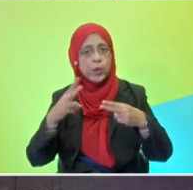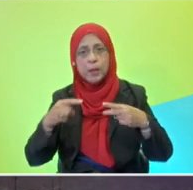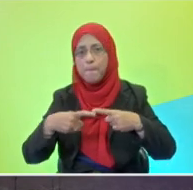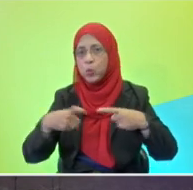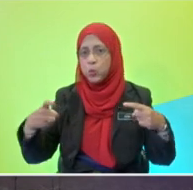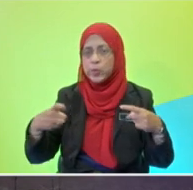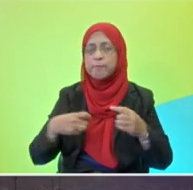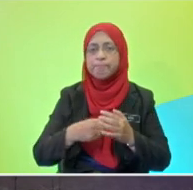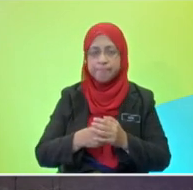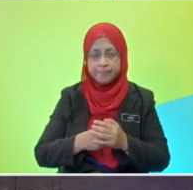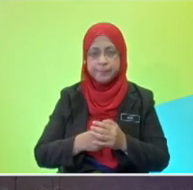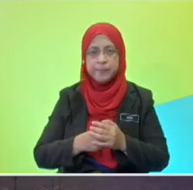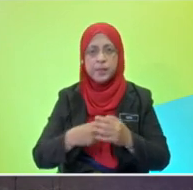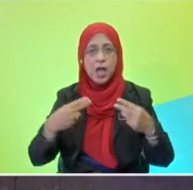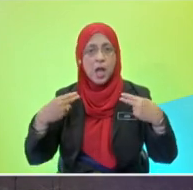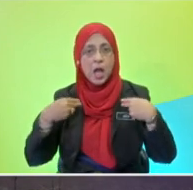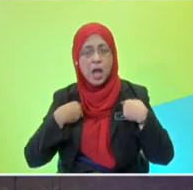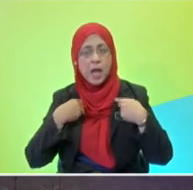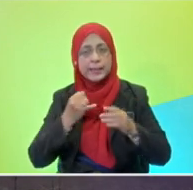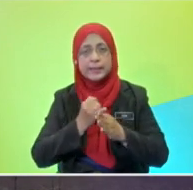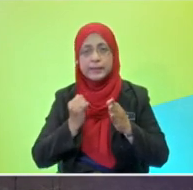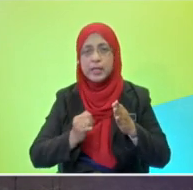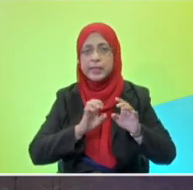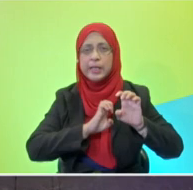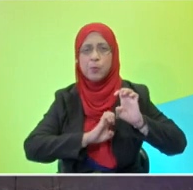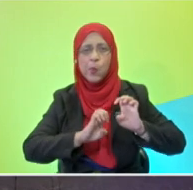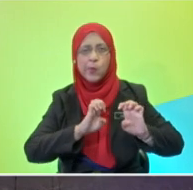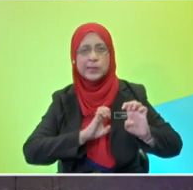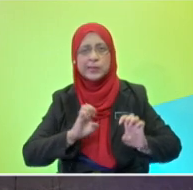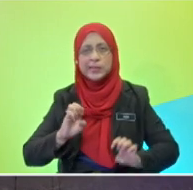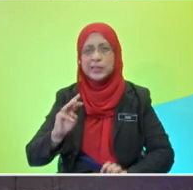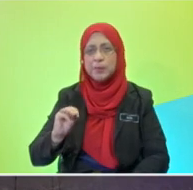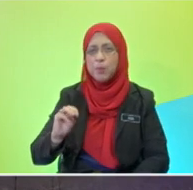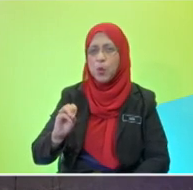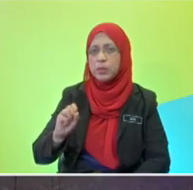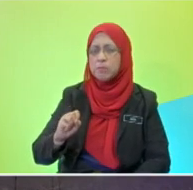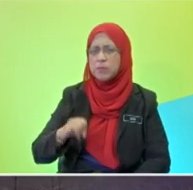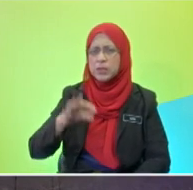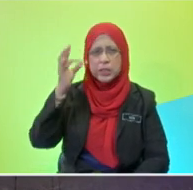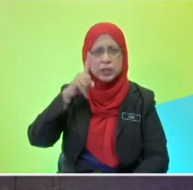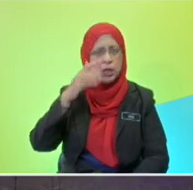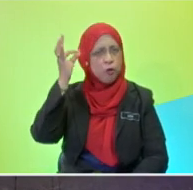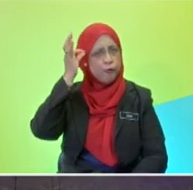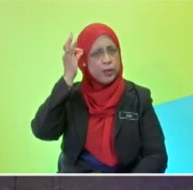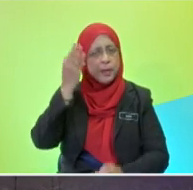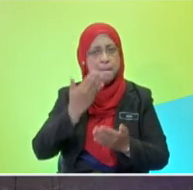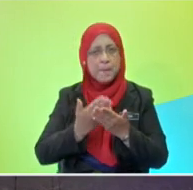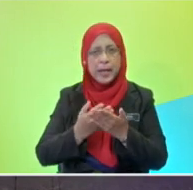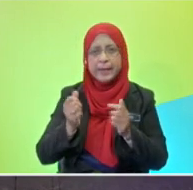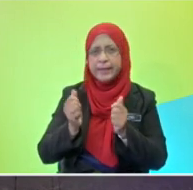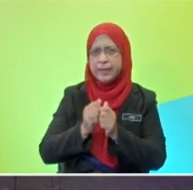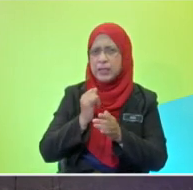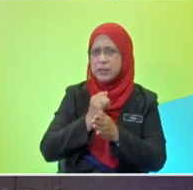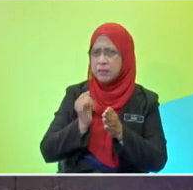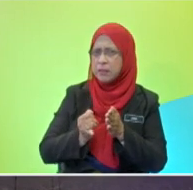kemudian hak Zidane dari sudut emosi kita hendaklah berprasangka baik dengan jenang kita ada satu hari